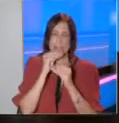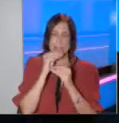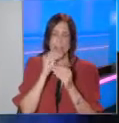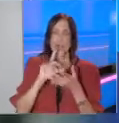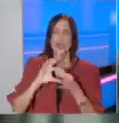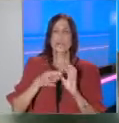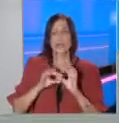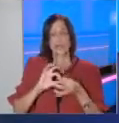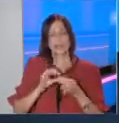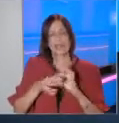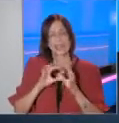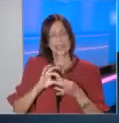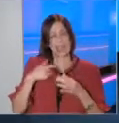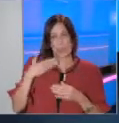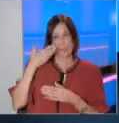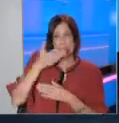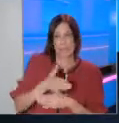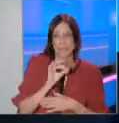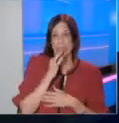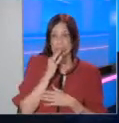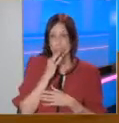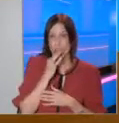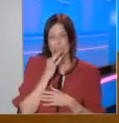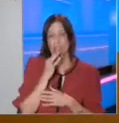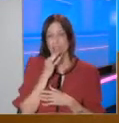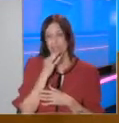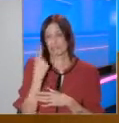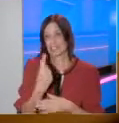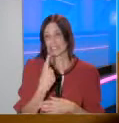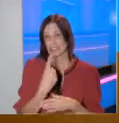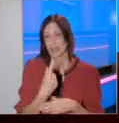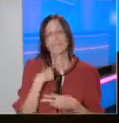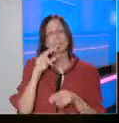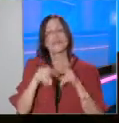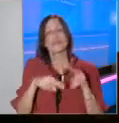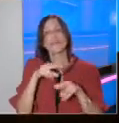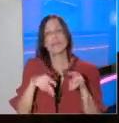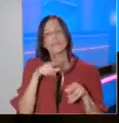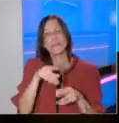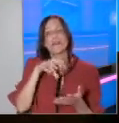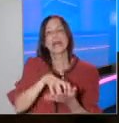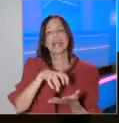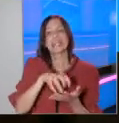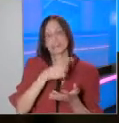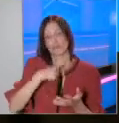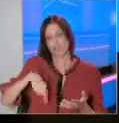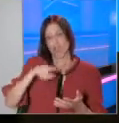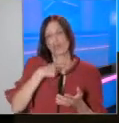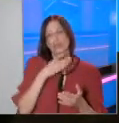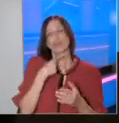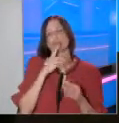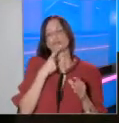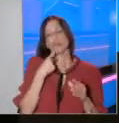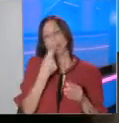ובדיגיטל אנחנו מגיעים אל הנוער עצמו, אל הנערים עצמם, ומטפלים בהם במרכזים שלנו. אנחנו מפנים